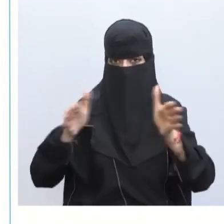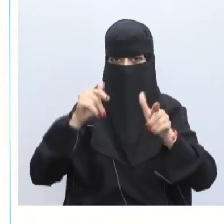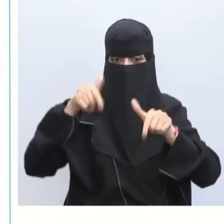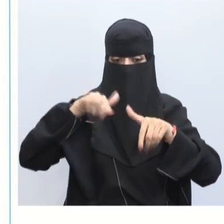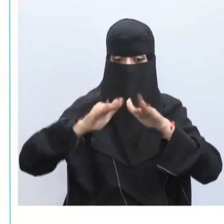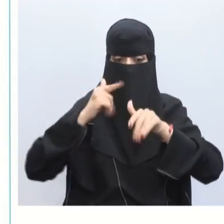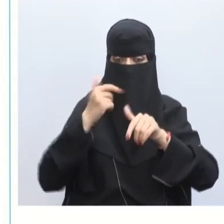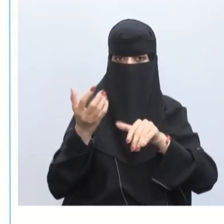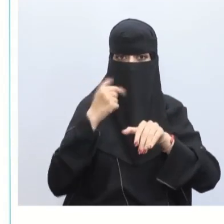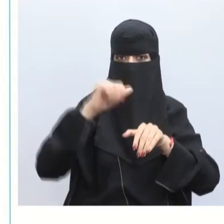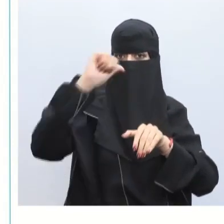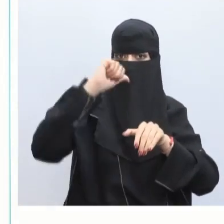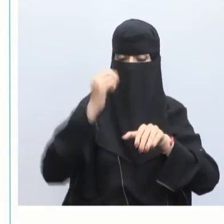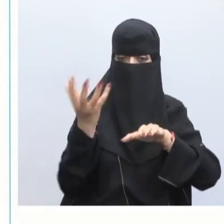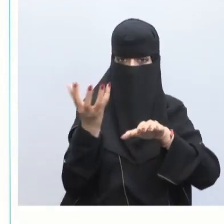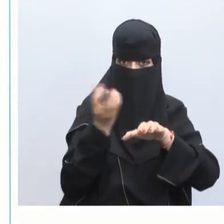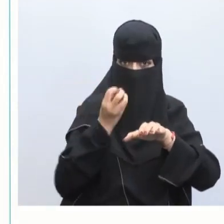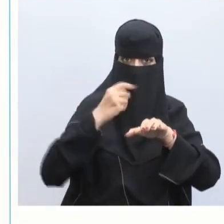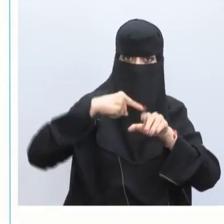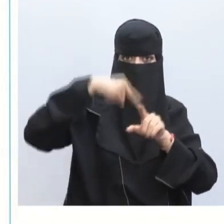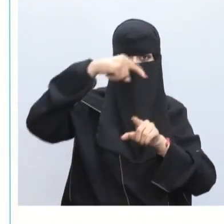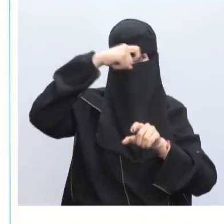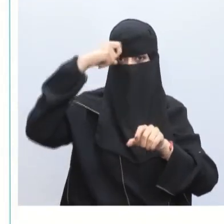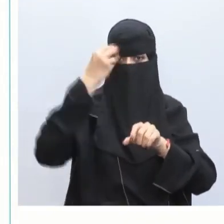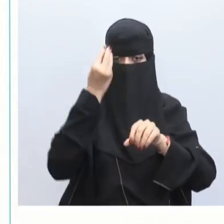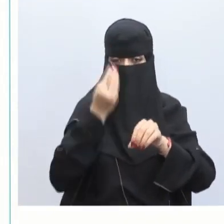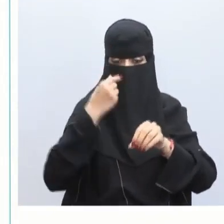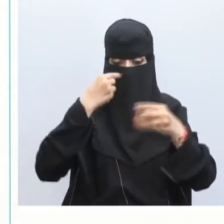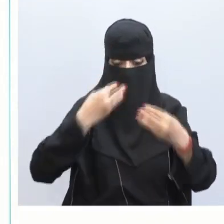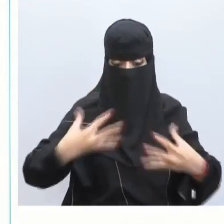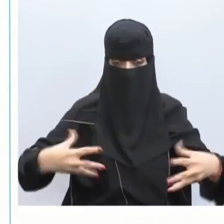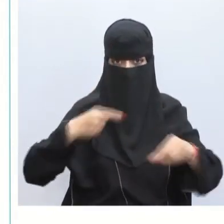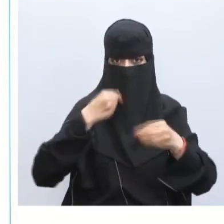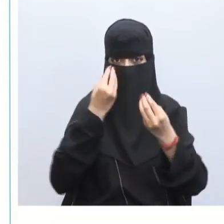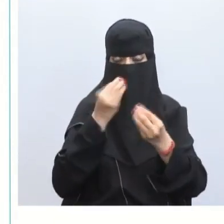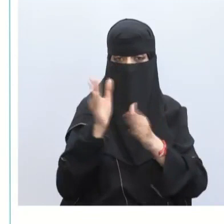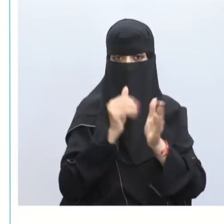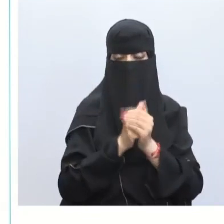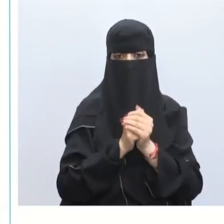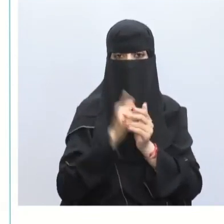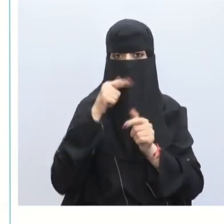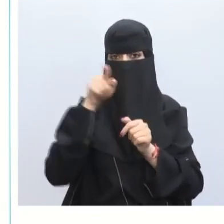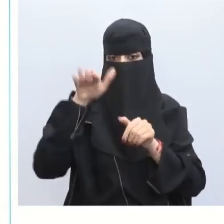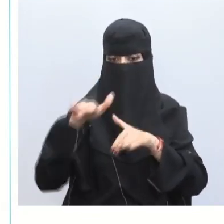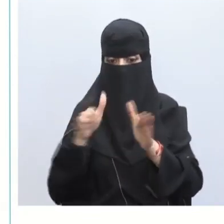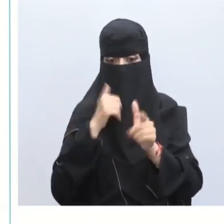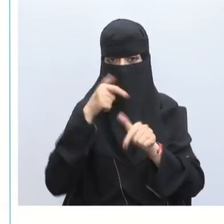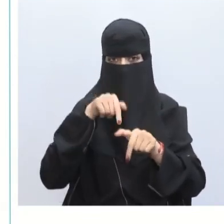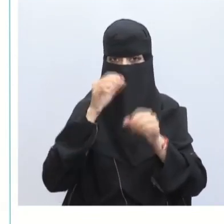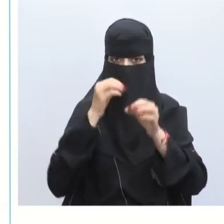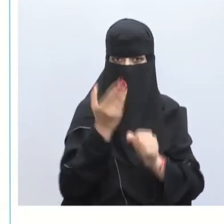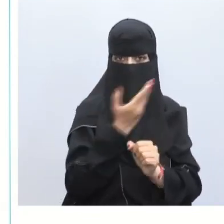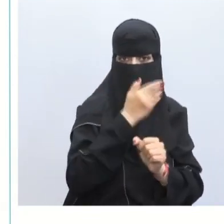فالماء يكتسب الحراره ببطء ويفقدها ببطء ايضا وهذا ما